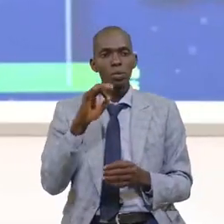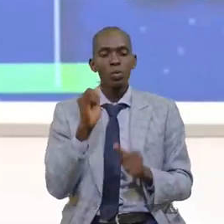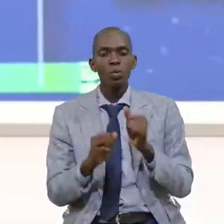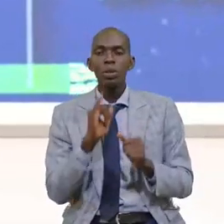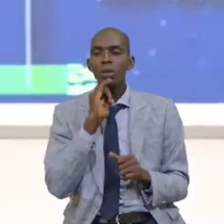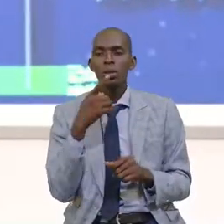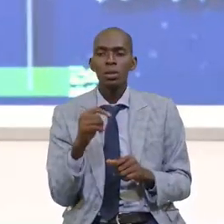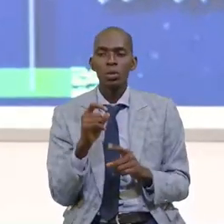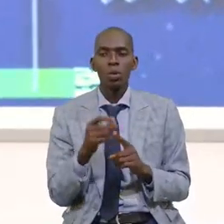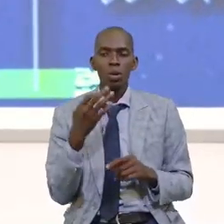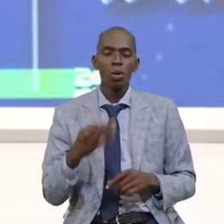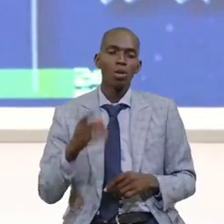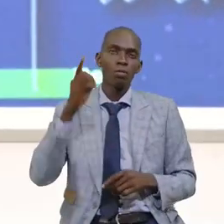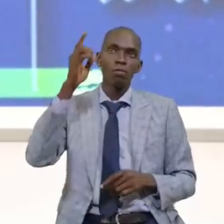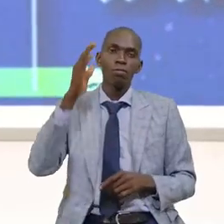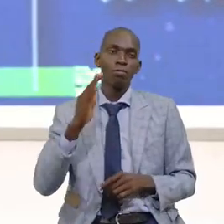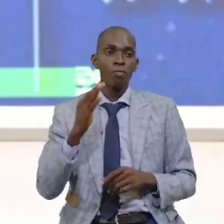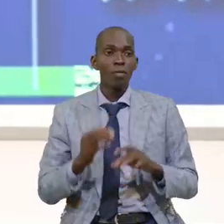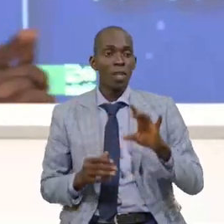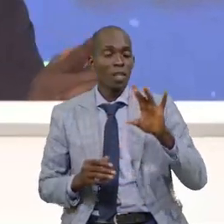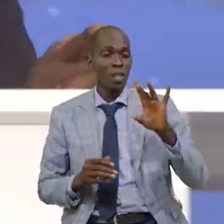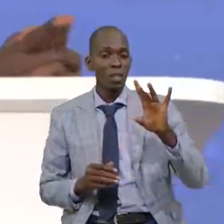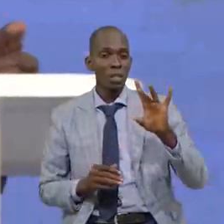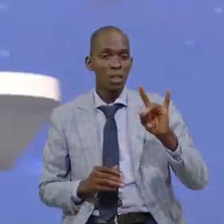Dieu. Verset 18 dit,